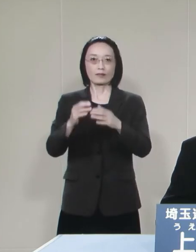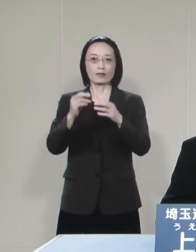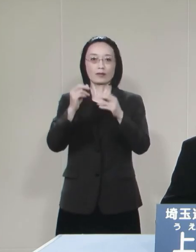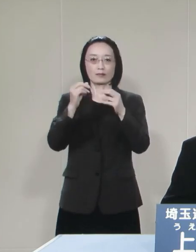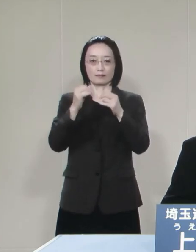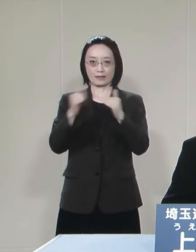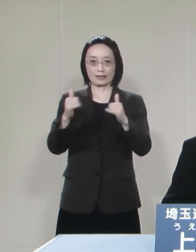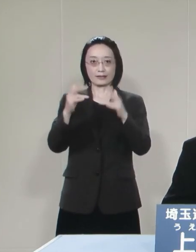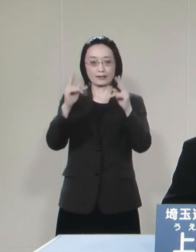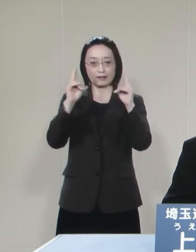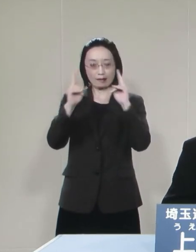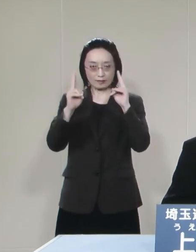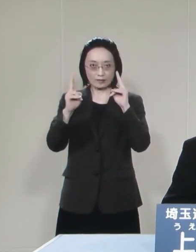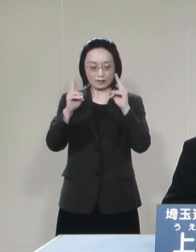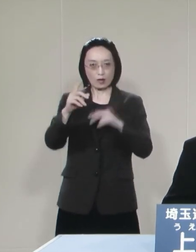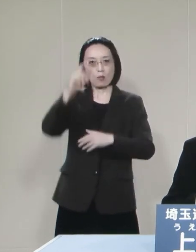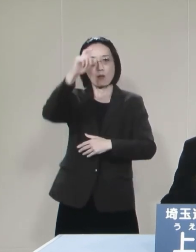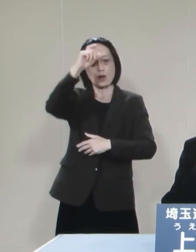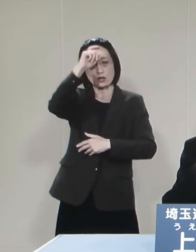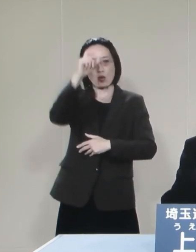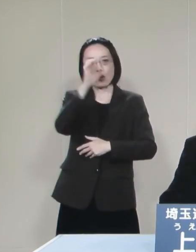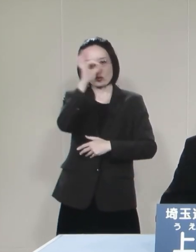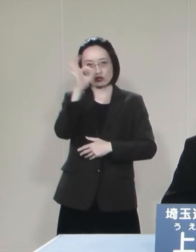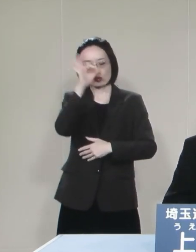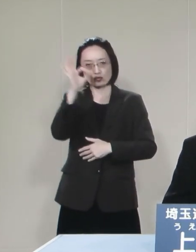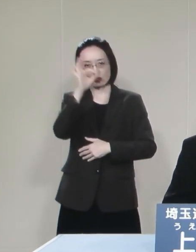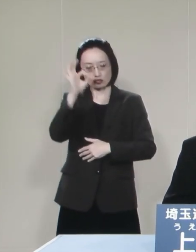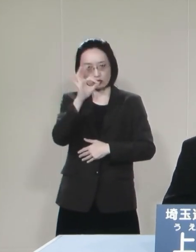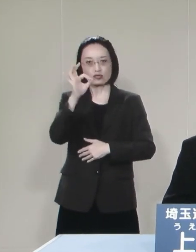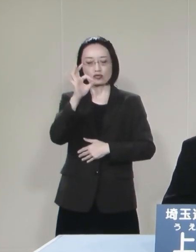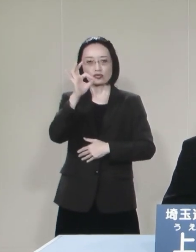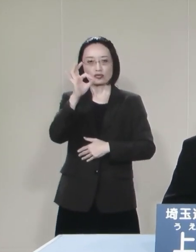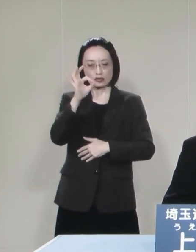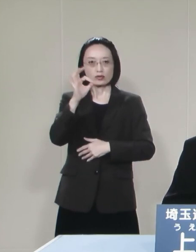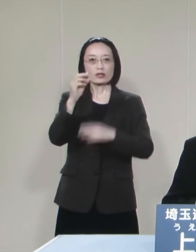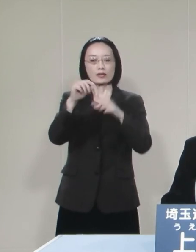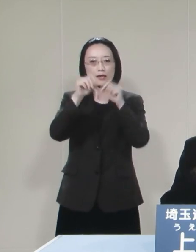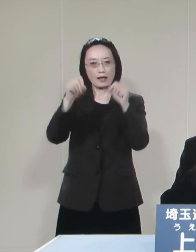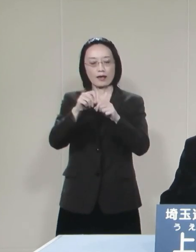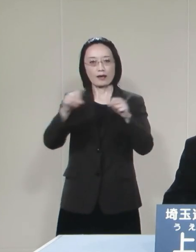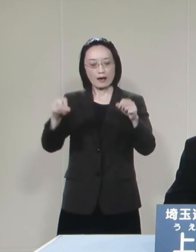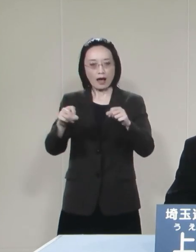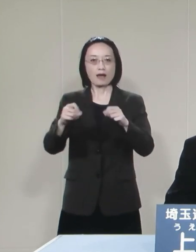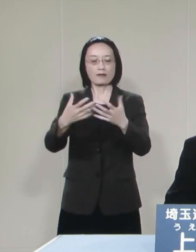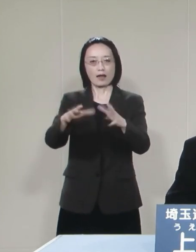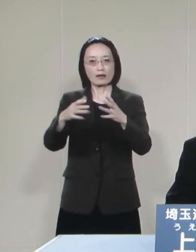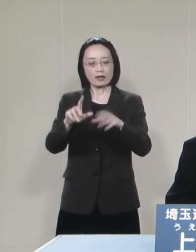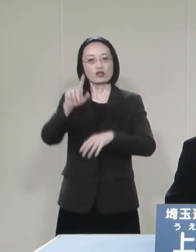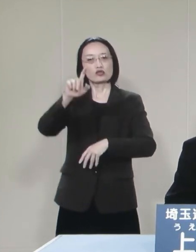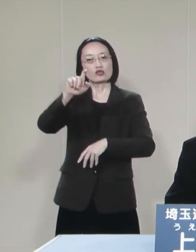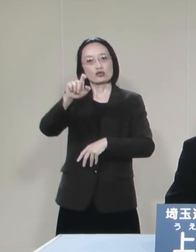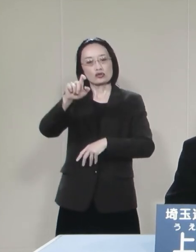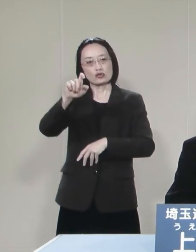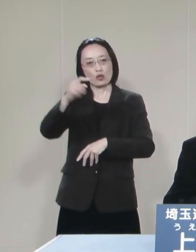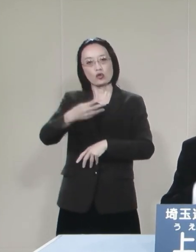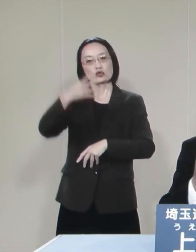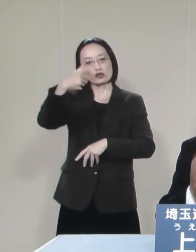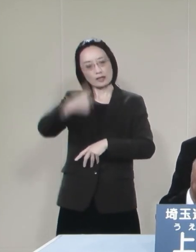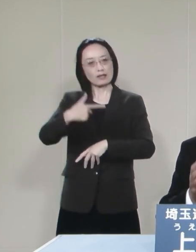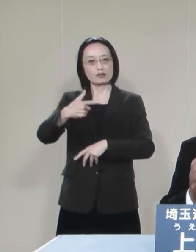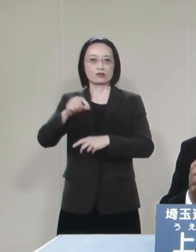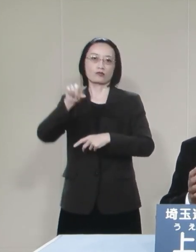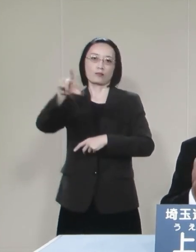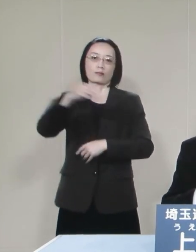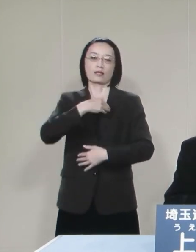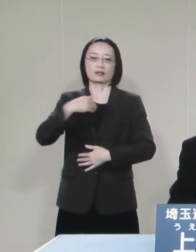ールの皆さんに協力をお願いして515団体だったものが6010団体まで増やし、日本の8